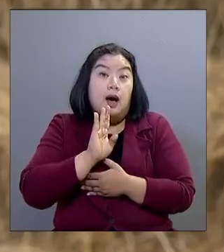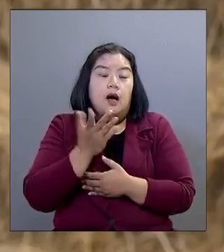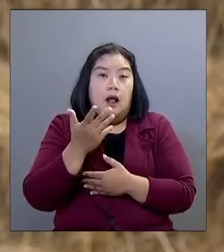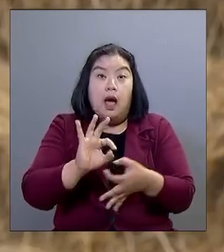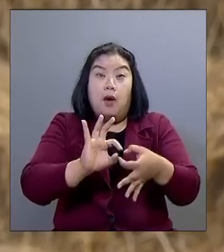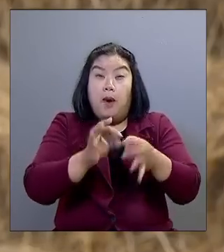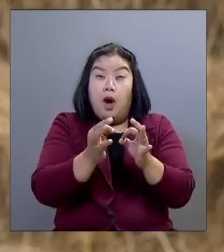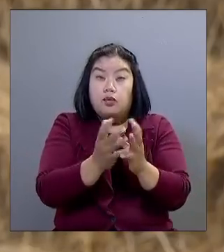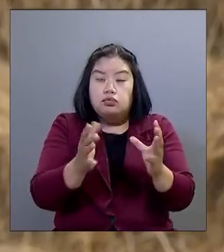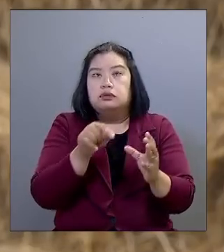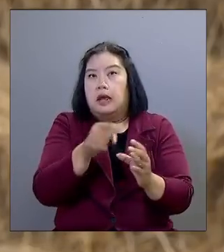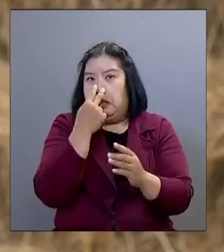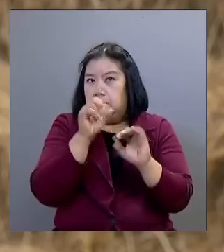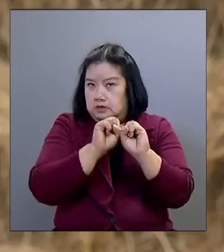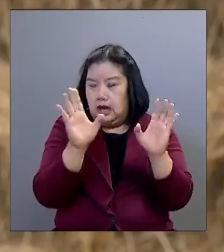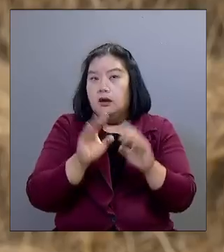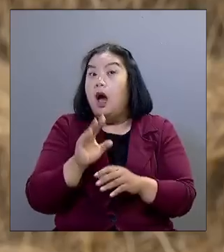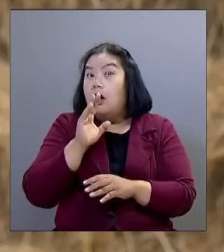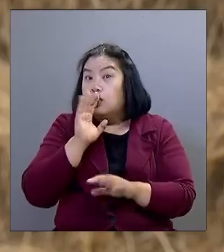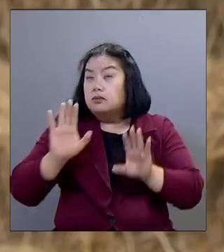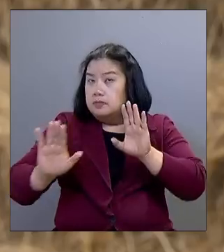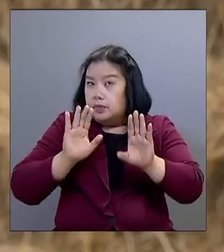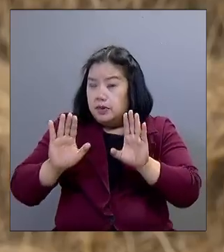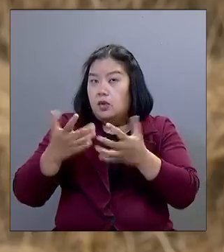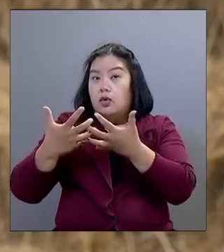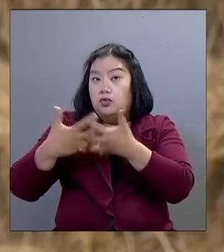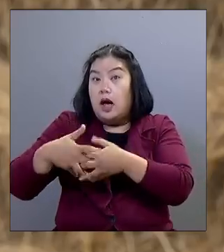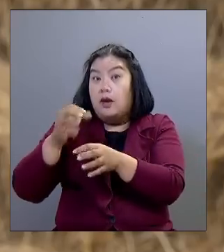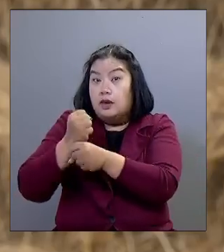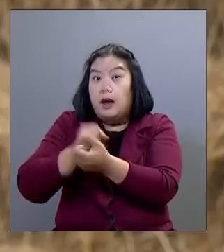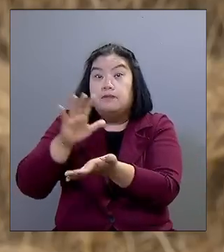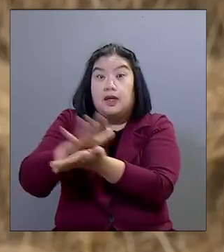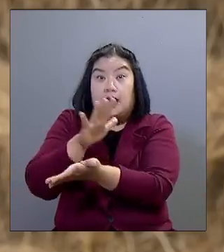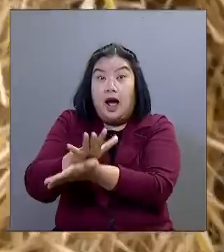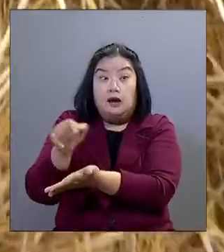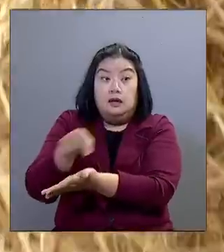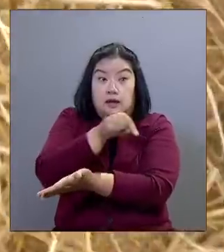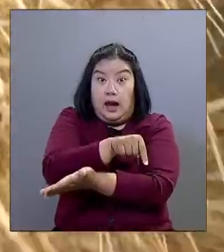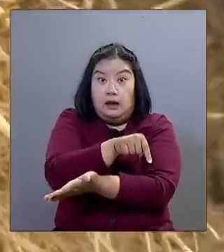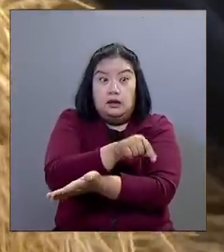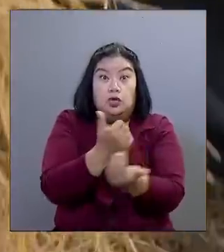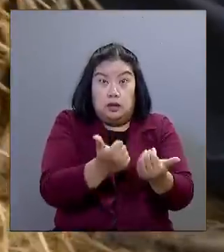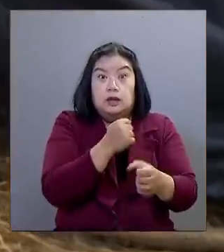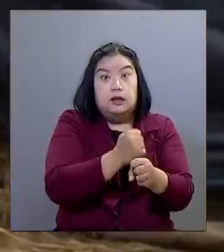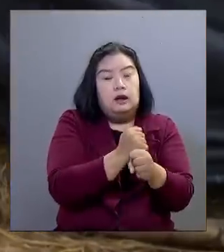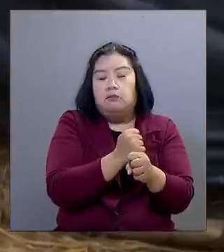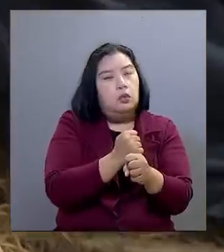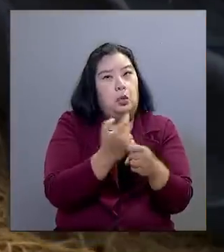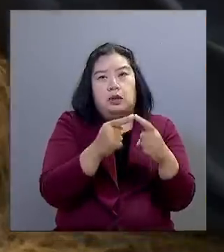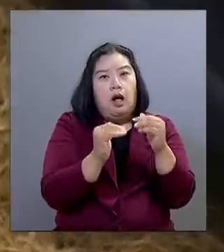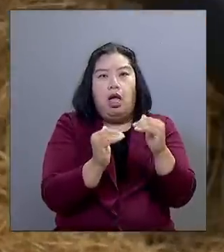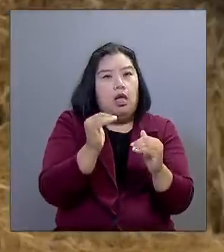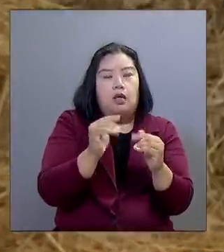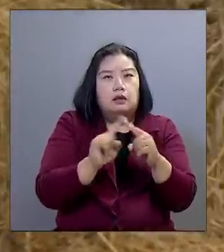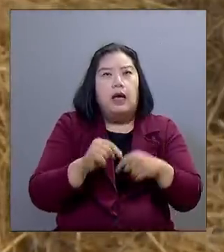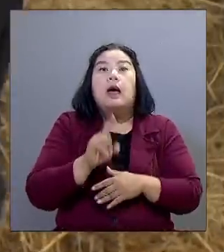นนี้เราผลิตที่ถ้าเทียบกับอุตสาหกรรมเยื่อและกระดาษทั่วไปถือว่าเป็นสเกลที่เล็กมากเพราะฉะนั้นถามว่า impact มันจะเ